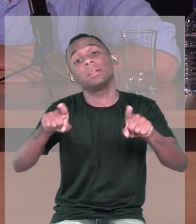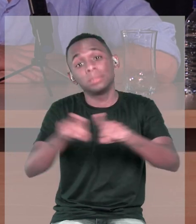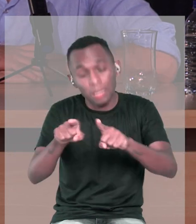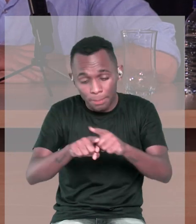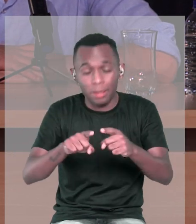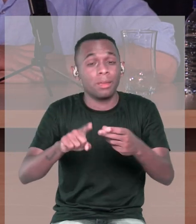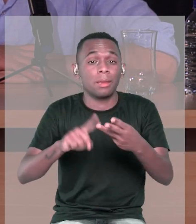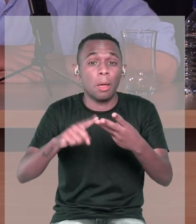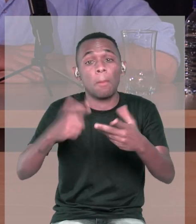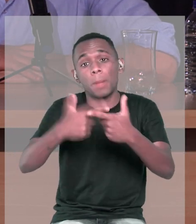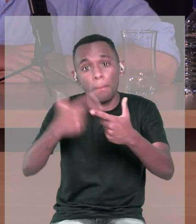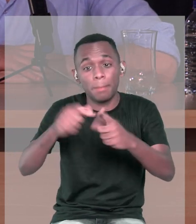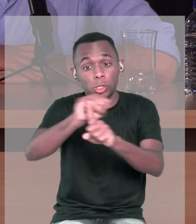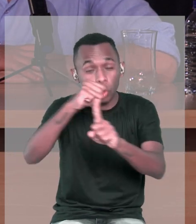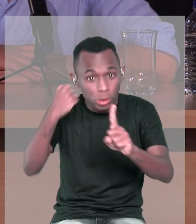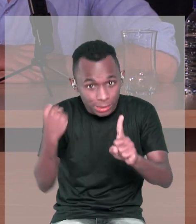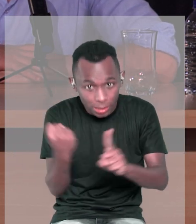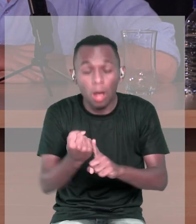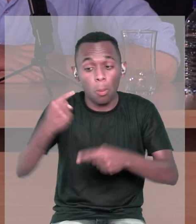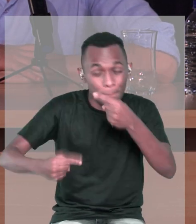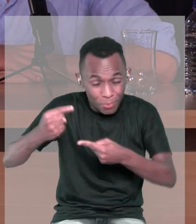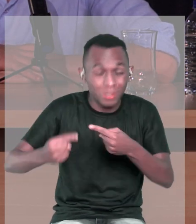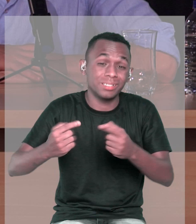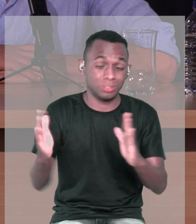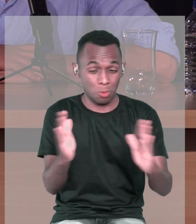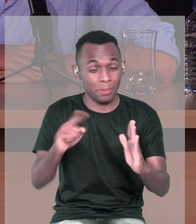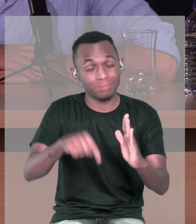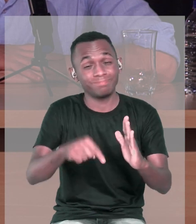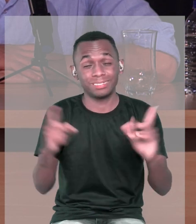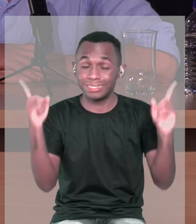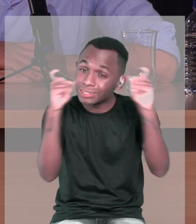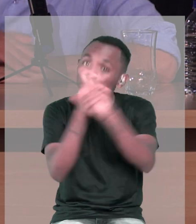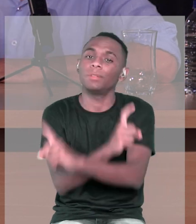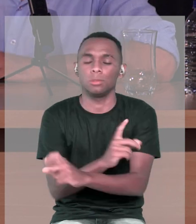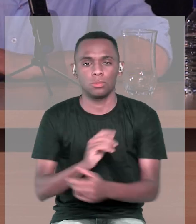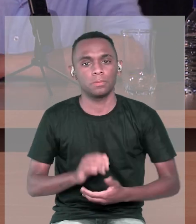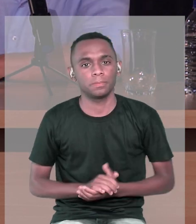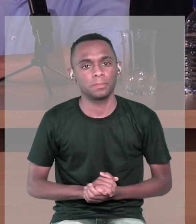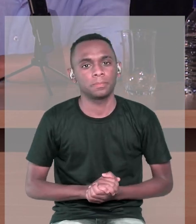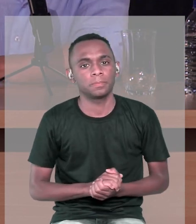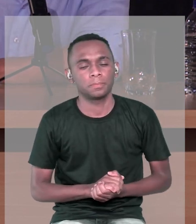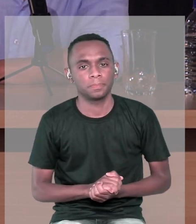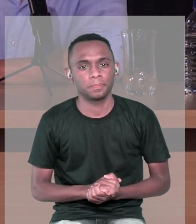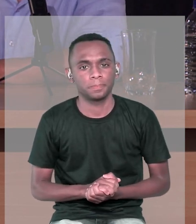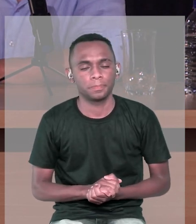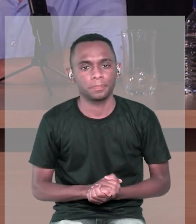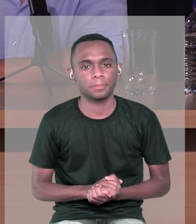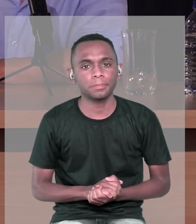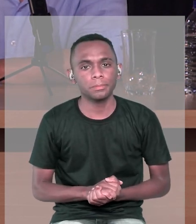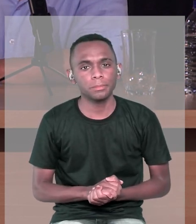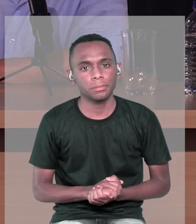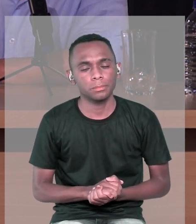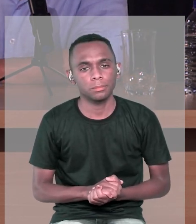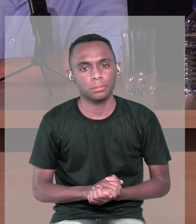relacional, geopolítica, e a gente está realmente numa idade difícil, numa era difícil. Je vais